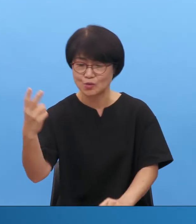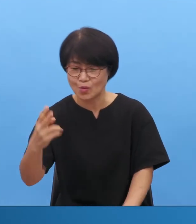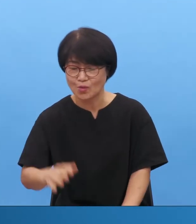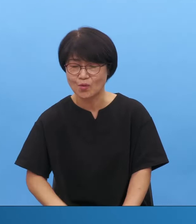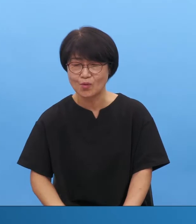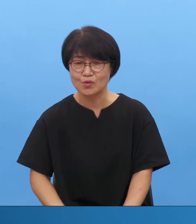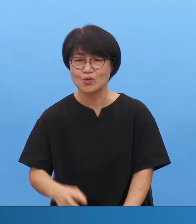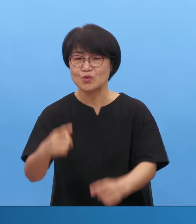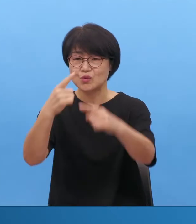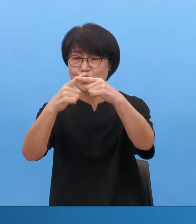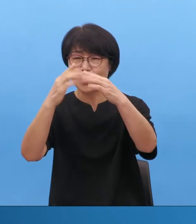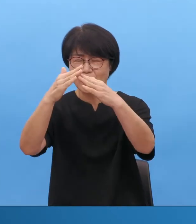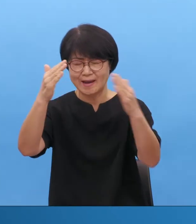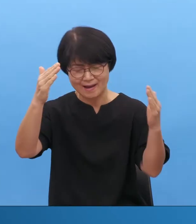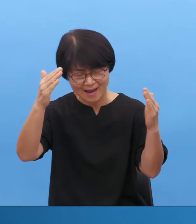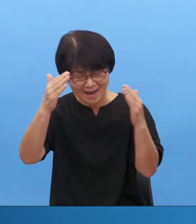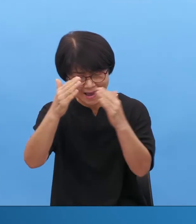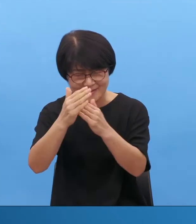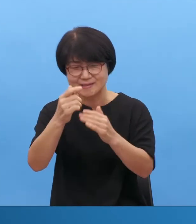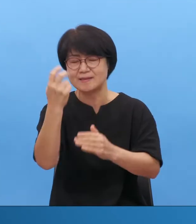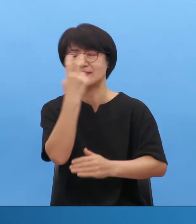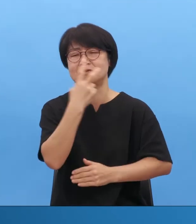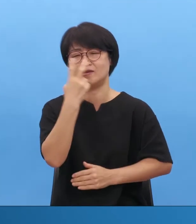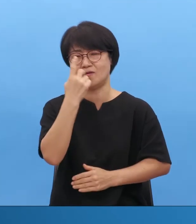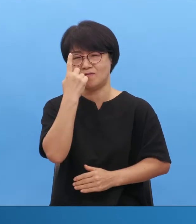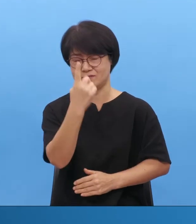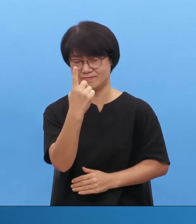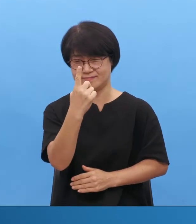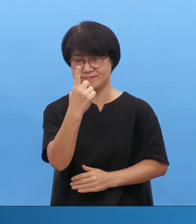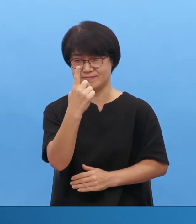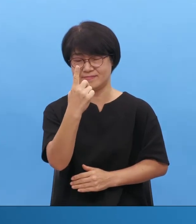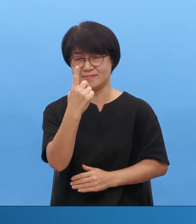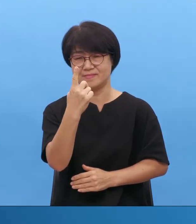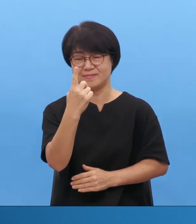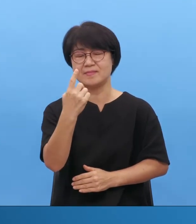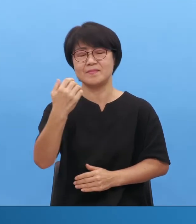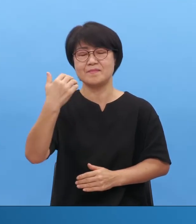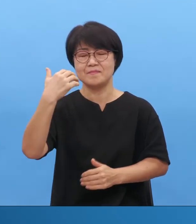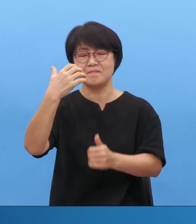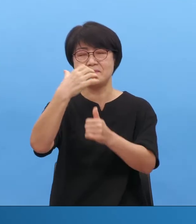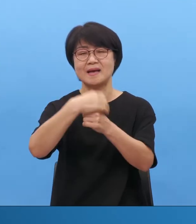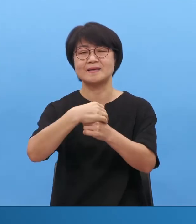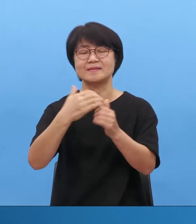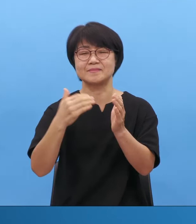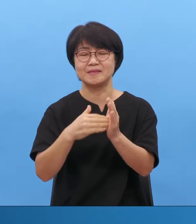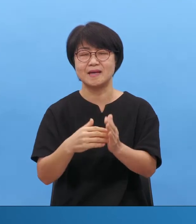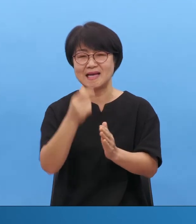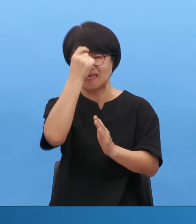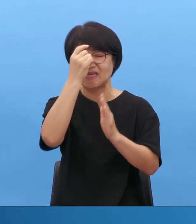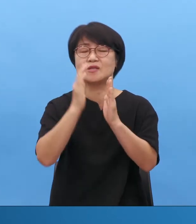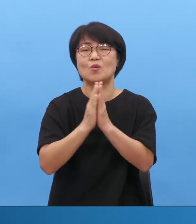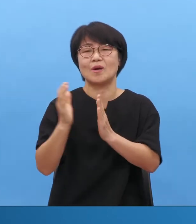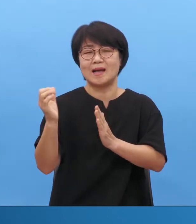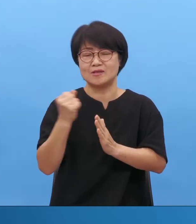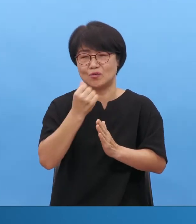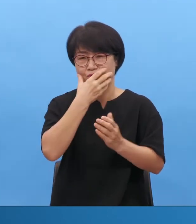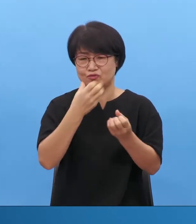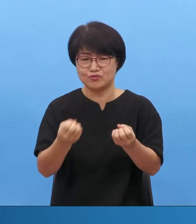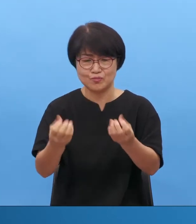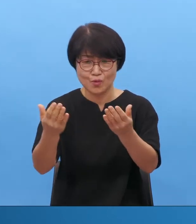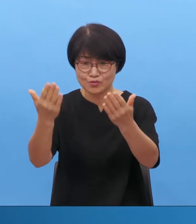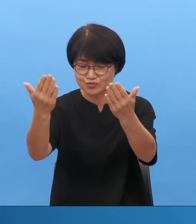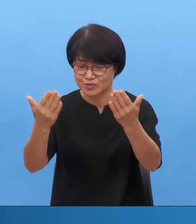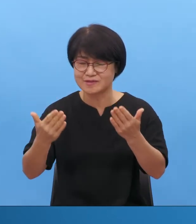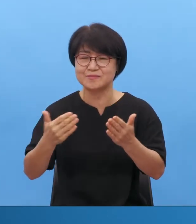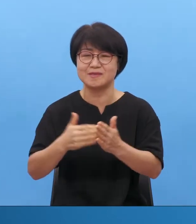ourselves. 얼마나 하나님 좋은 걸 주시는지 사실은 믿으면 힘든 게 아니고 우리에게 기도를 가지고 이렇게 할 수 있도록 축복을 주신 거예요. And it's such a